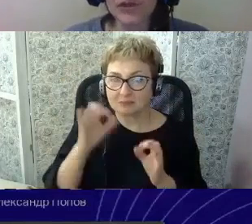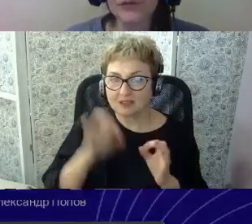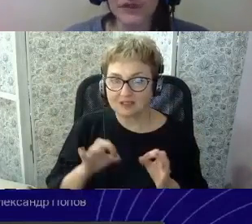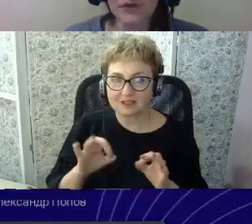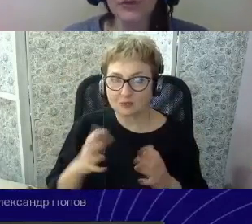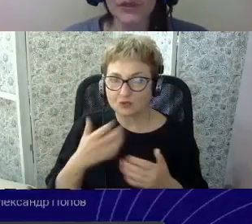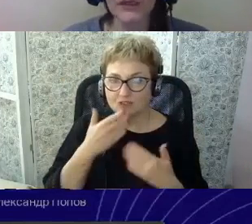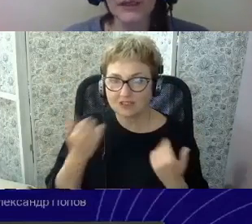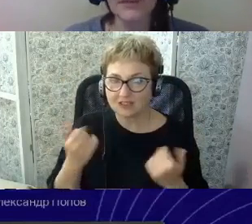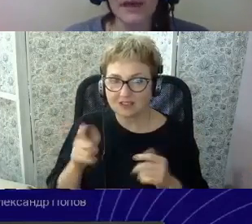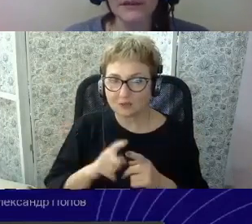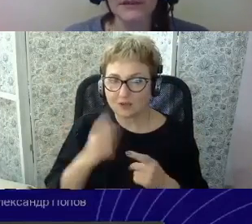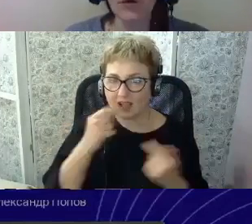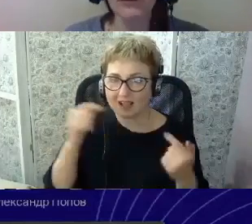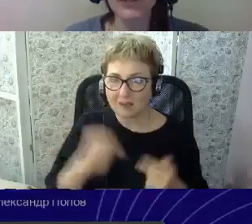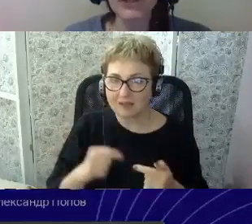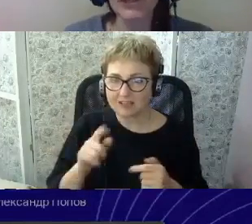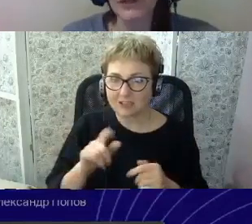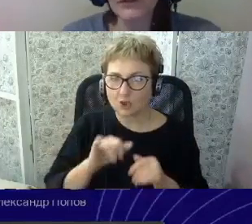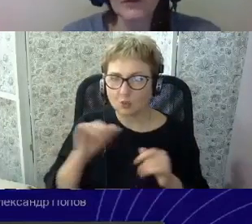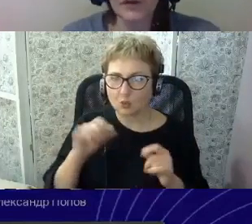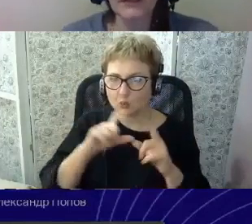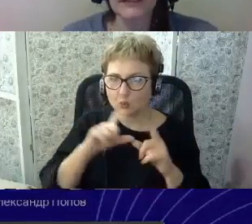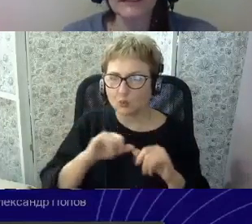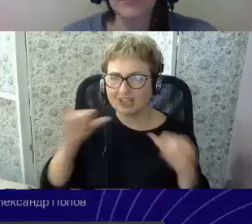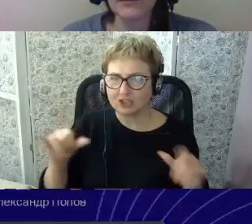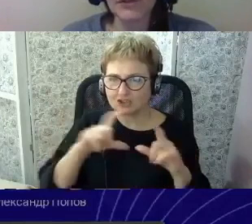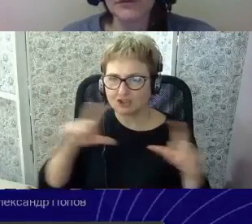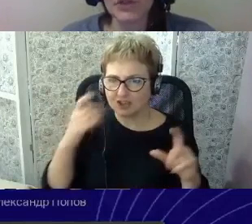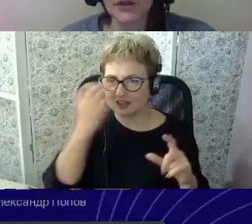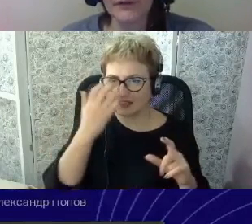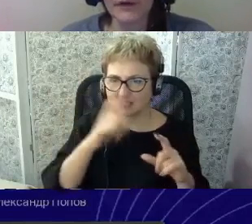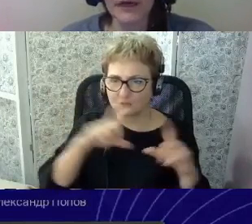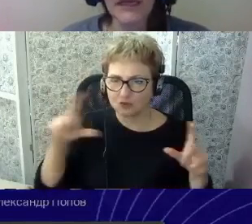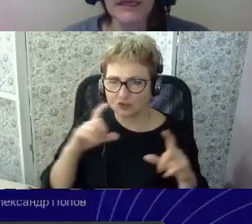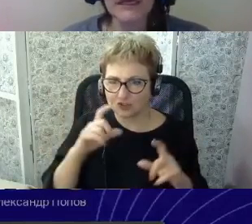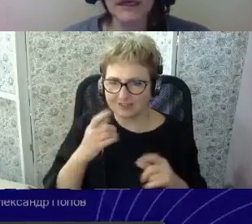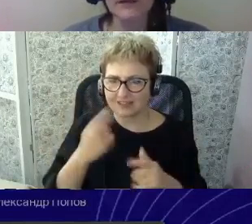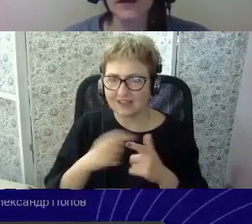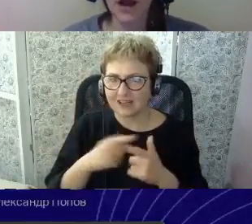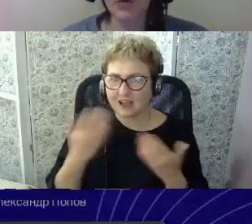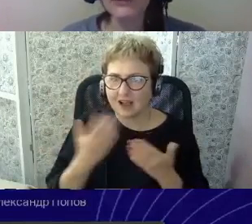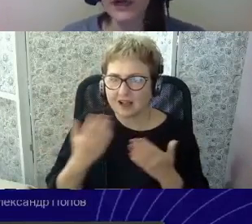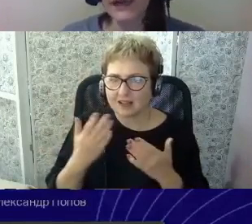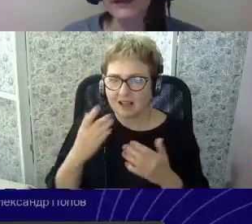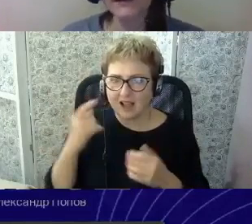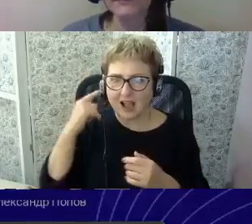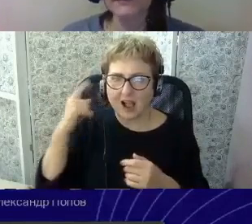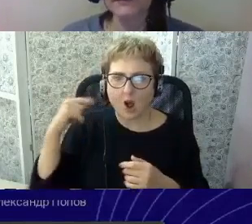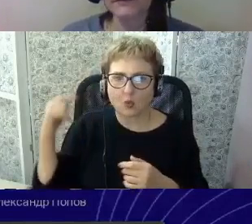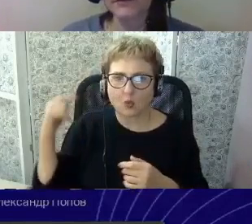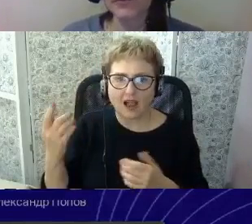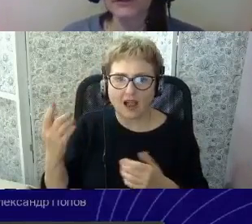80% случаев нету вот этой адаптации, да, увеличения шрифта, например, для слабовидящего человека, или какая-то